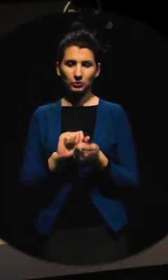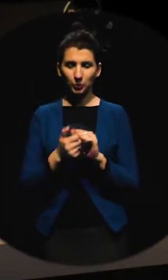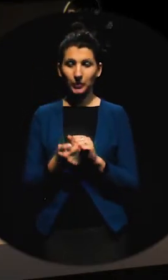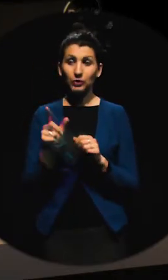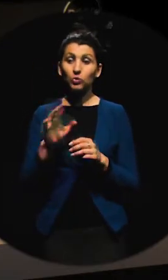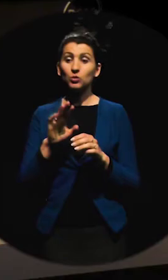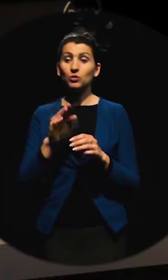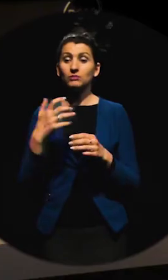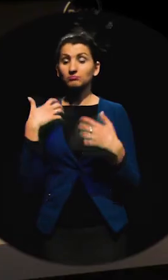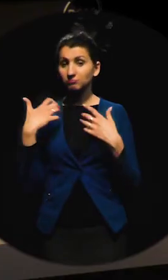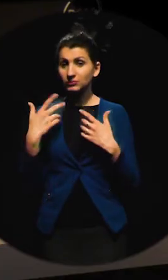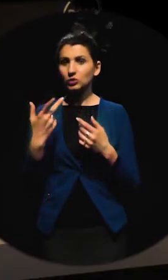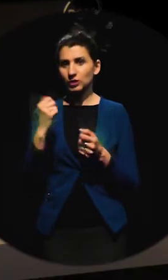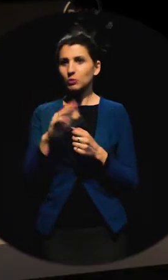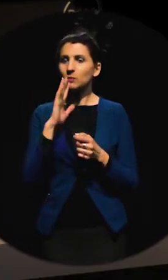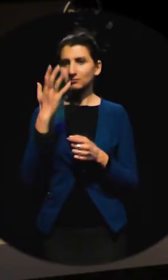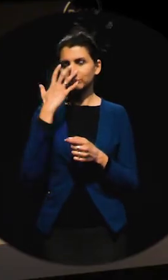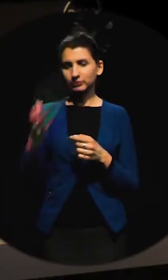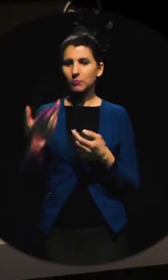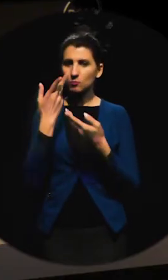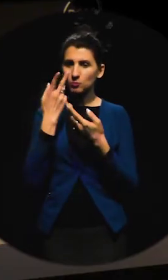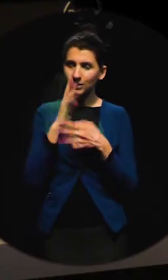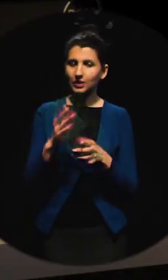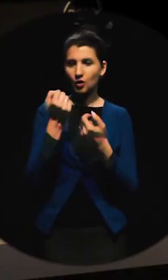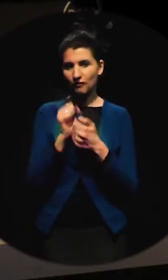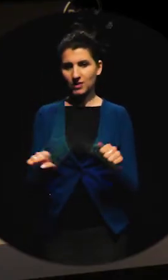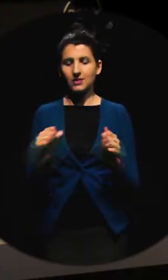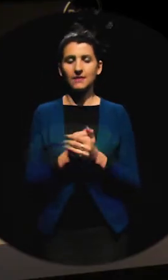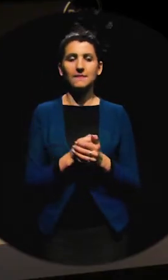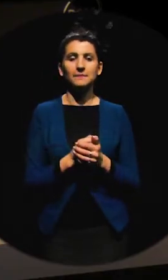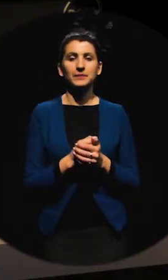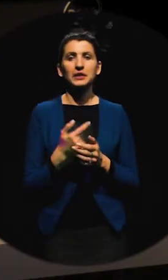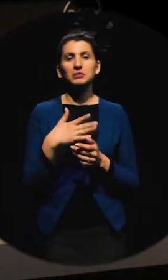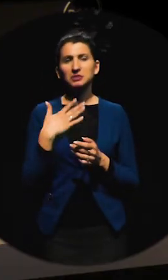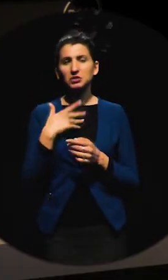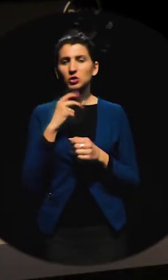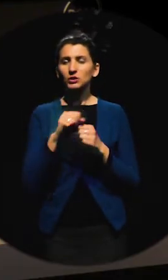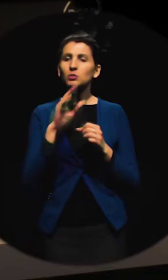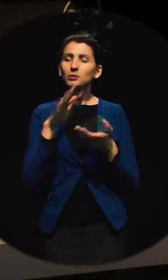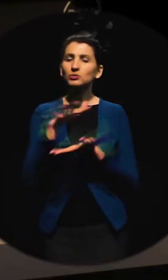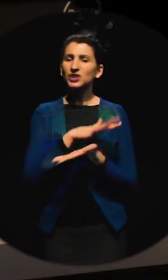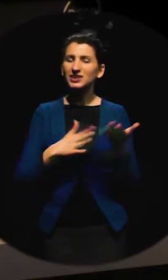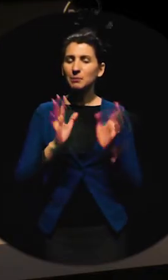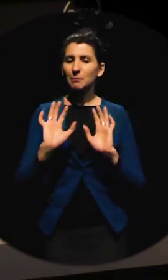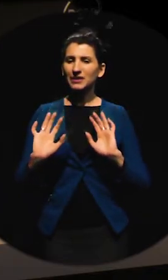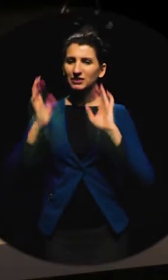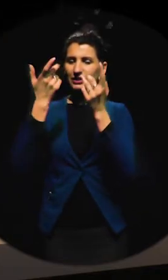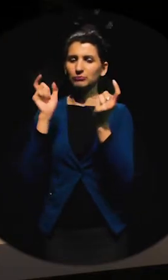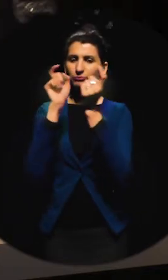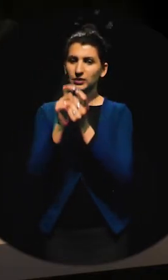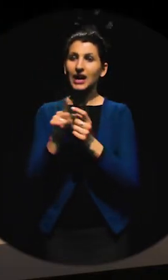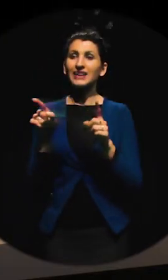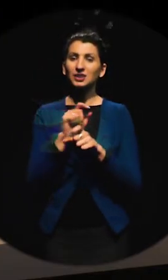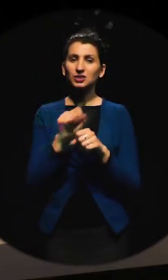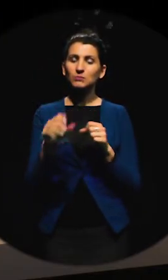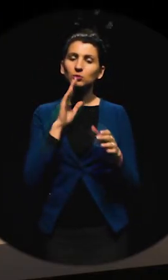zdjęcie tego. Także myślę, że mówimy o spektaklu, o przestrzeni manifestacji, ale jest też